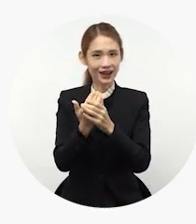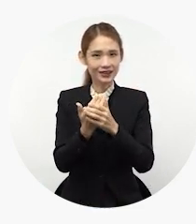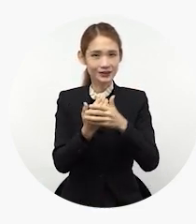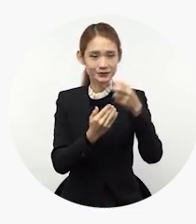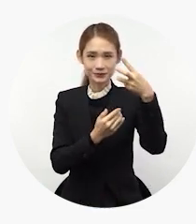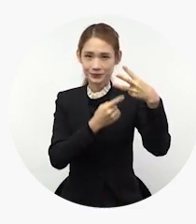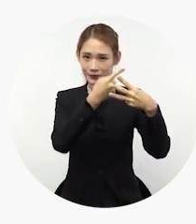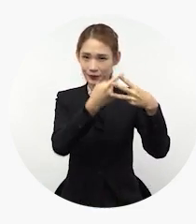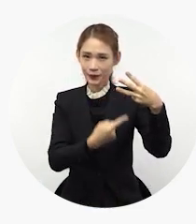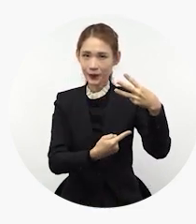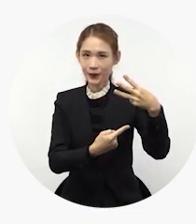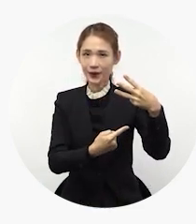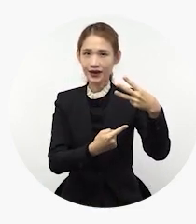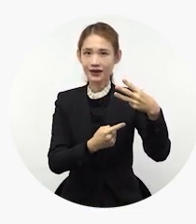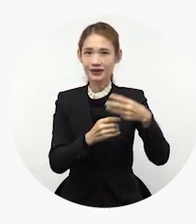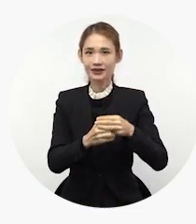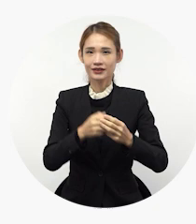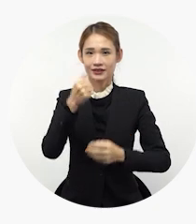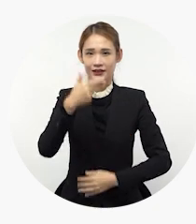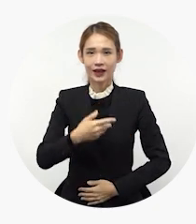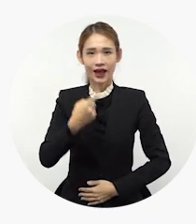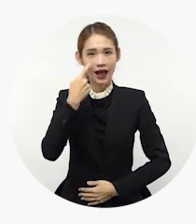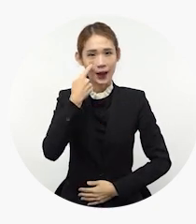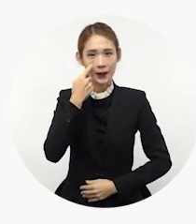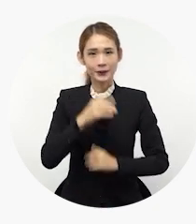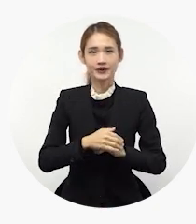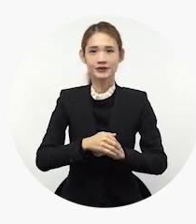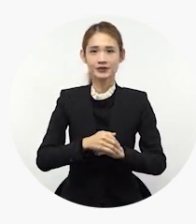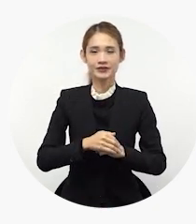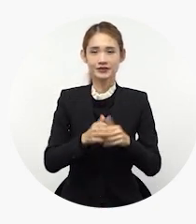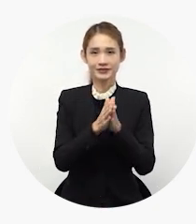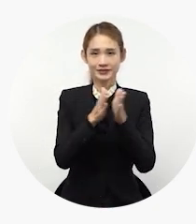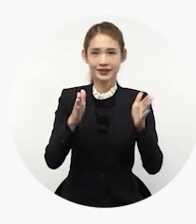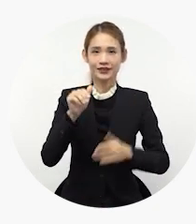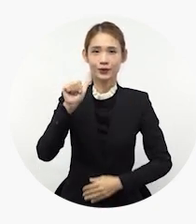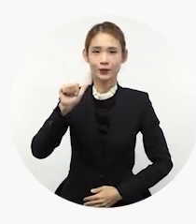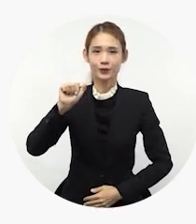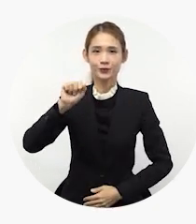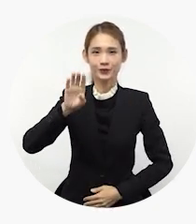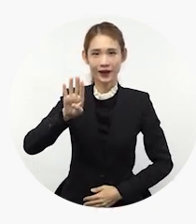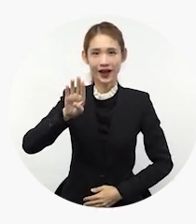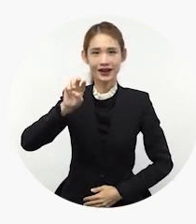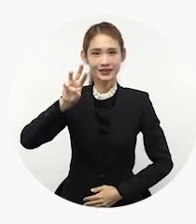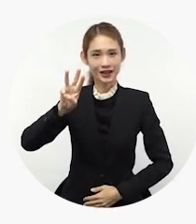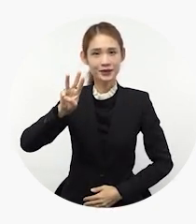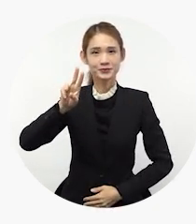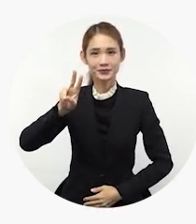떠올린 그 보기가 정답일지 한번 카운트다운하고 공개해 볼까요? 좋습니다. 카운트 시작합니다.